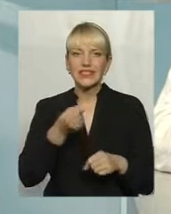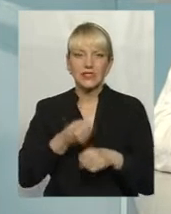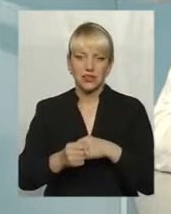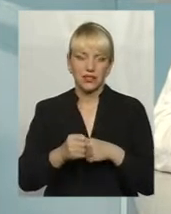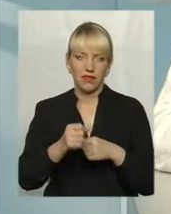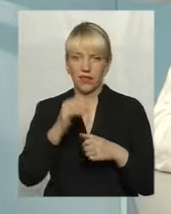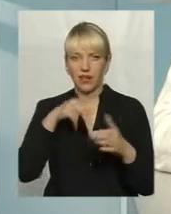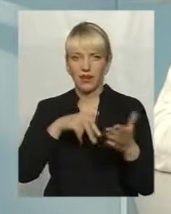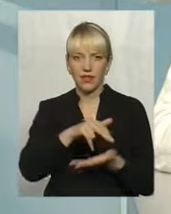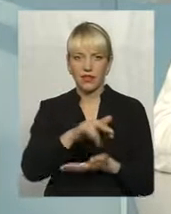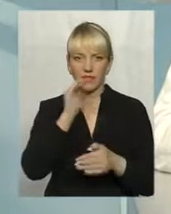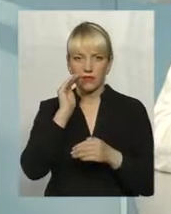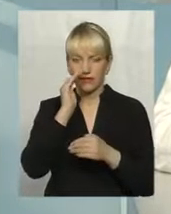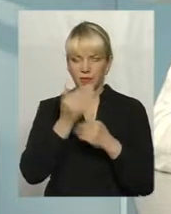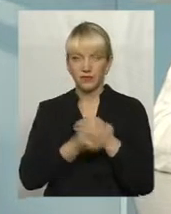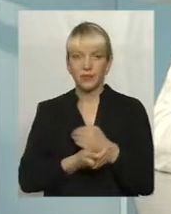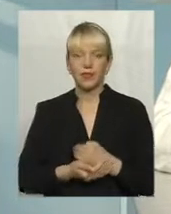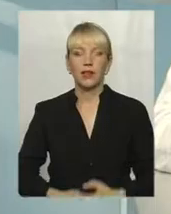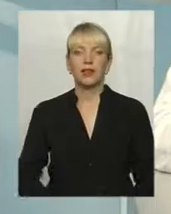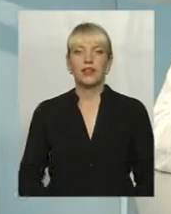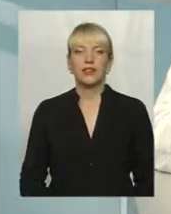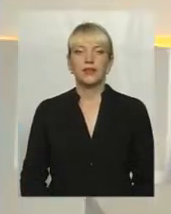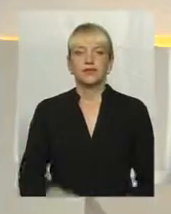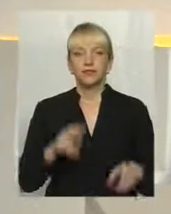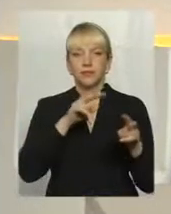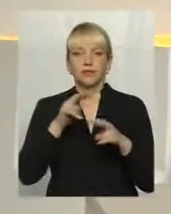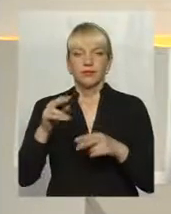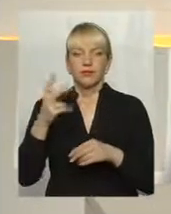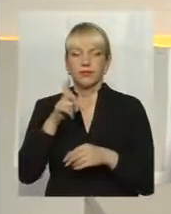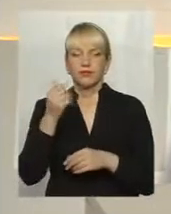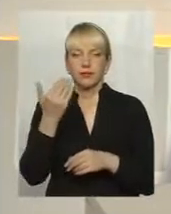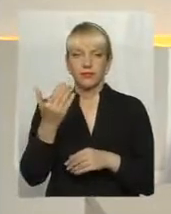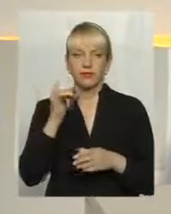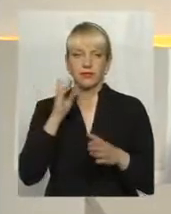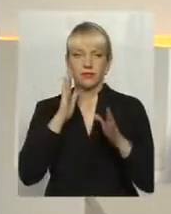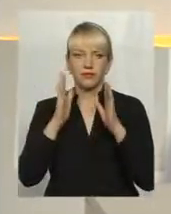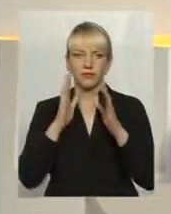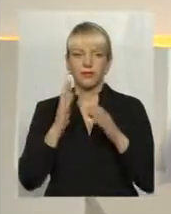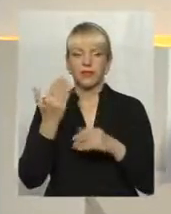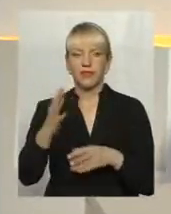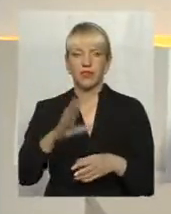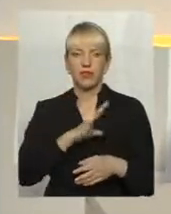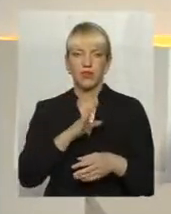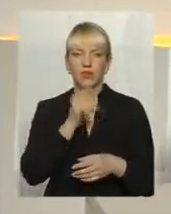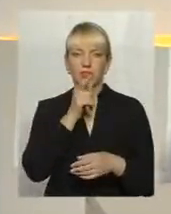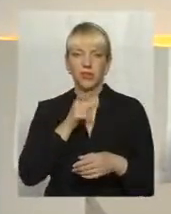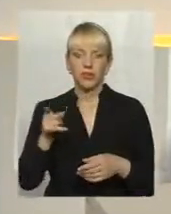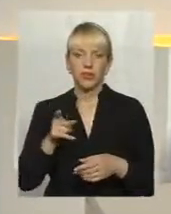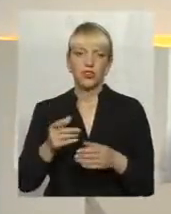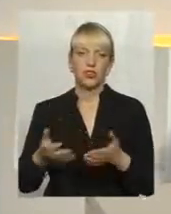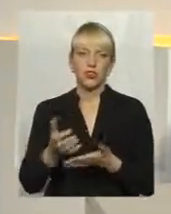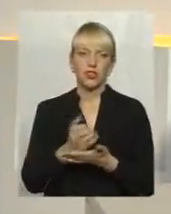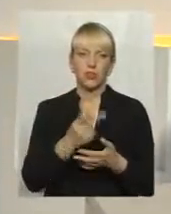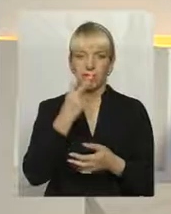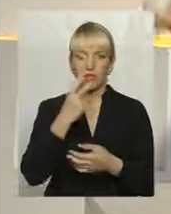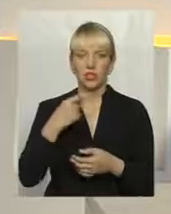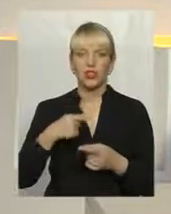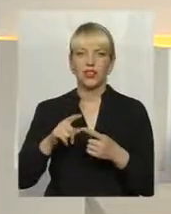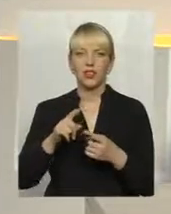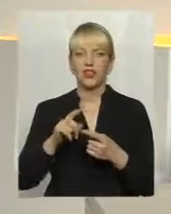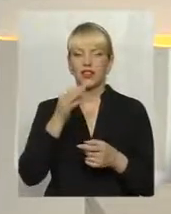На жаль, так. І слідкую за вами час від часу у Фейсбуці і бачу, що ви буваєте під час жнив і в соняшниках бачила, і